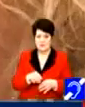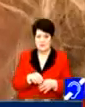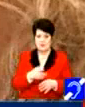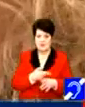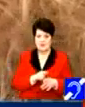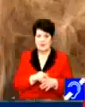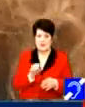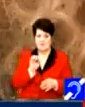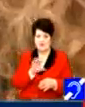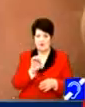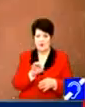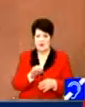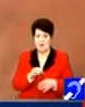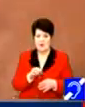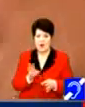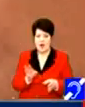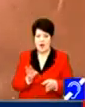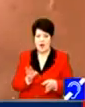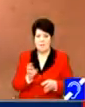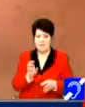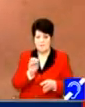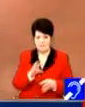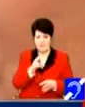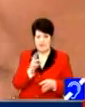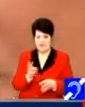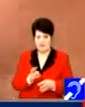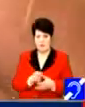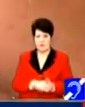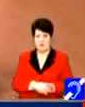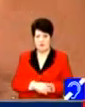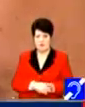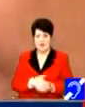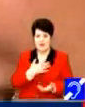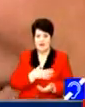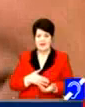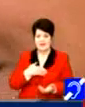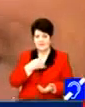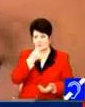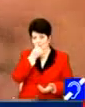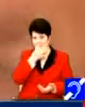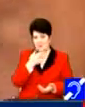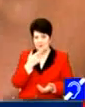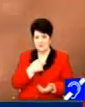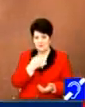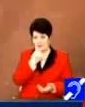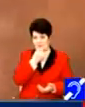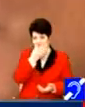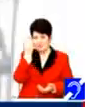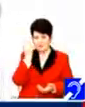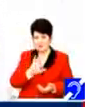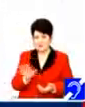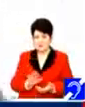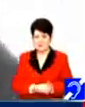și farurile erau aprinse. Foarte emoționat. Pentru că retrăiesc toate momentele și n-ai cum să uiți așa